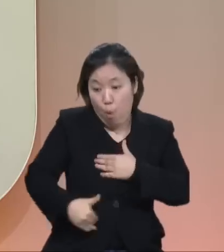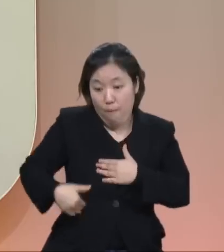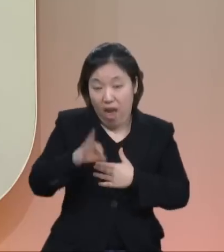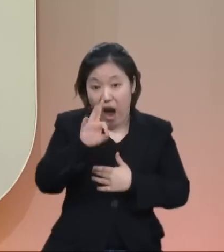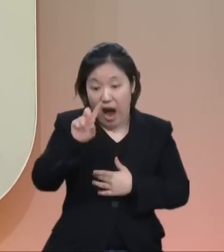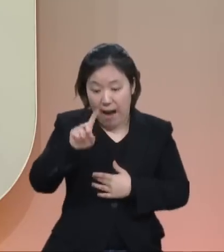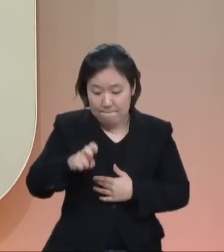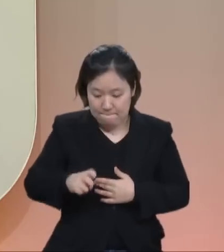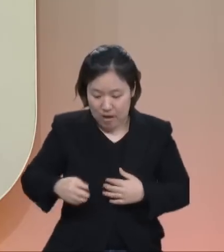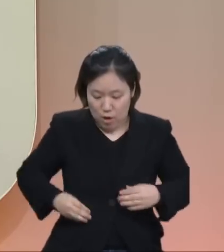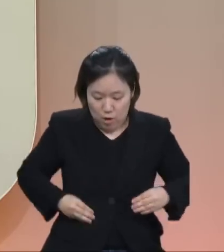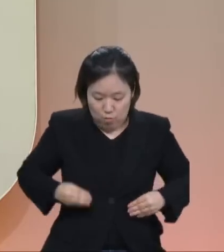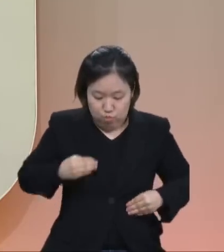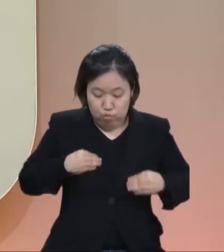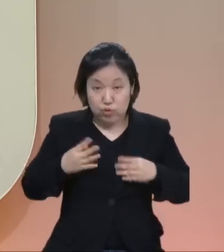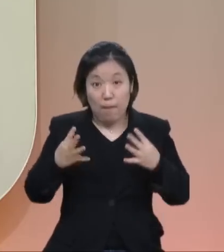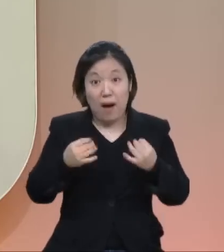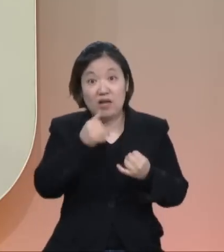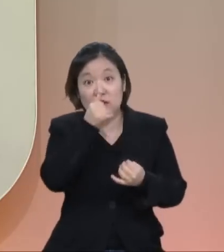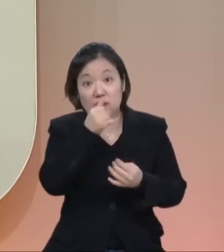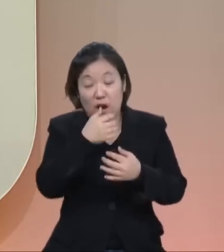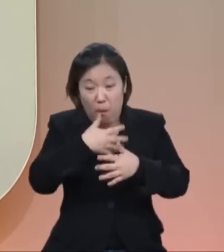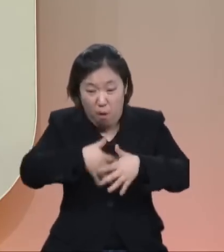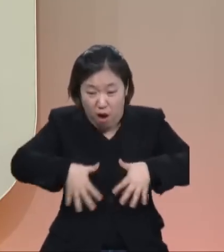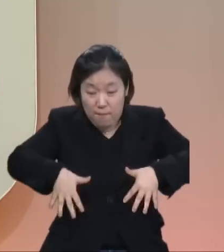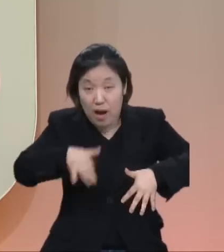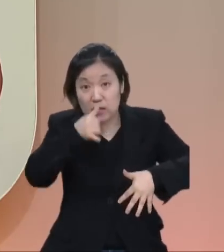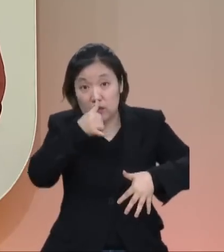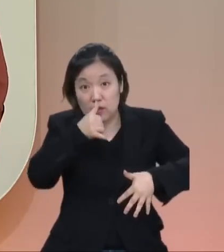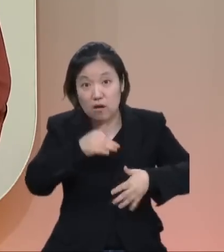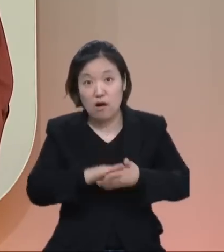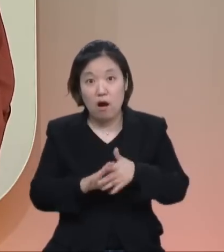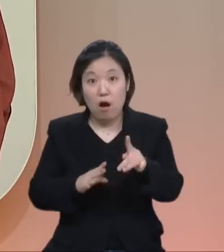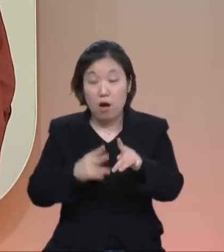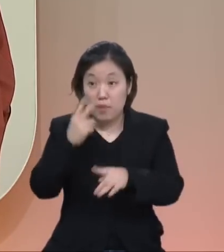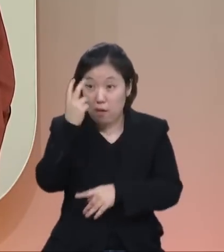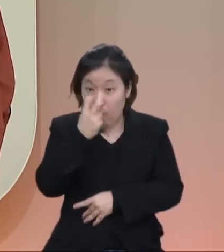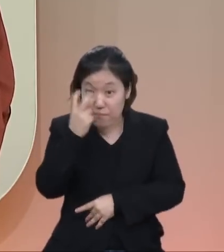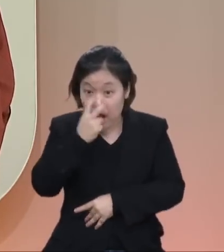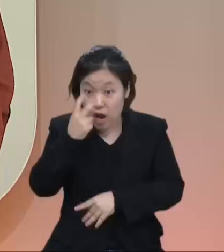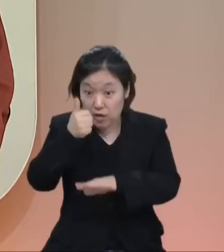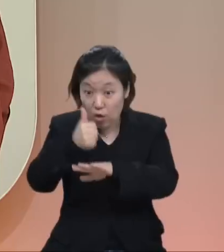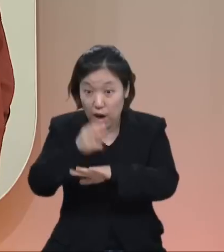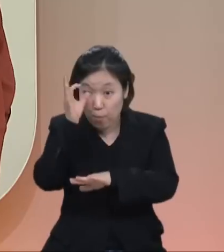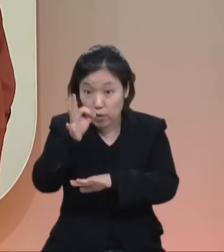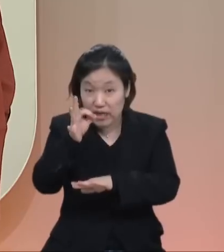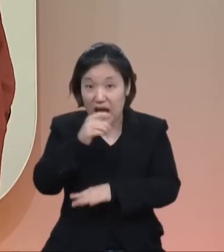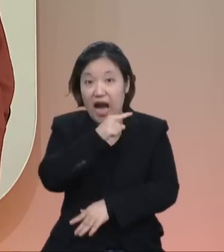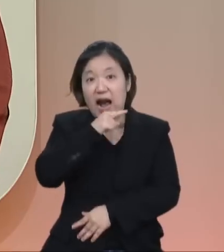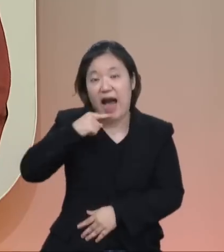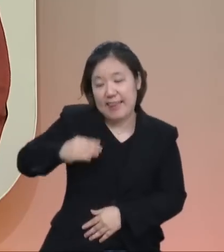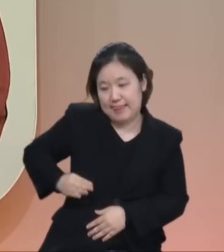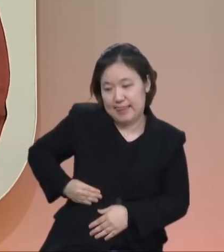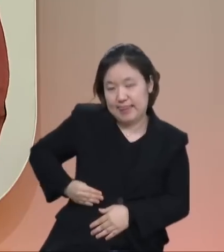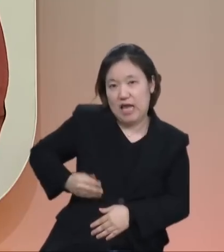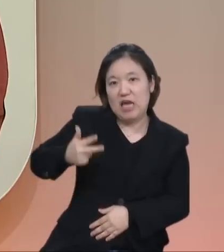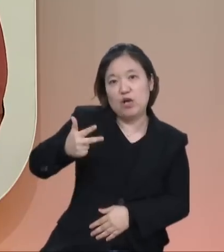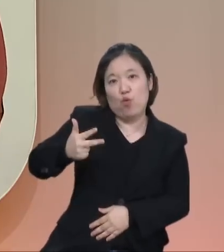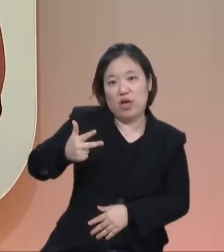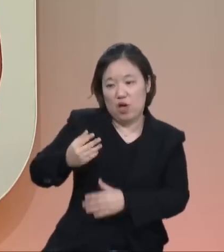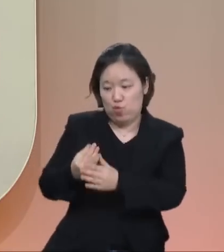이런 겁니다 종양이 그래서 검사 결과간에 간의 종양이 7개가